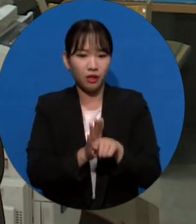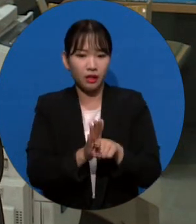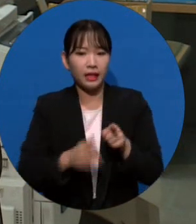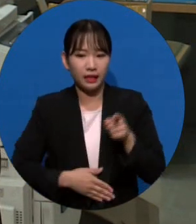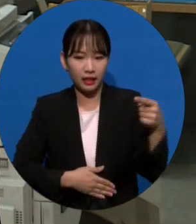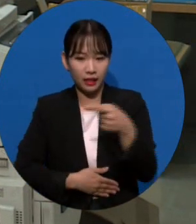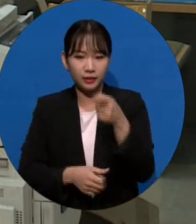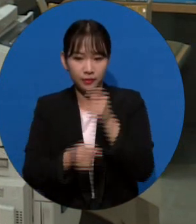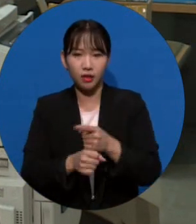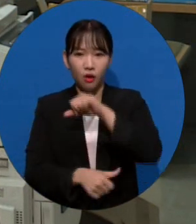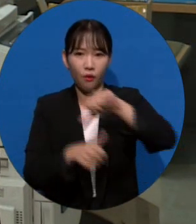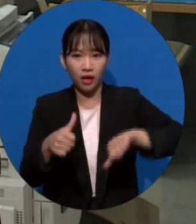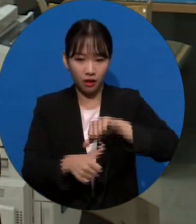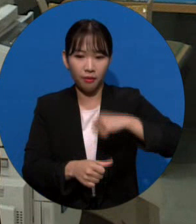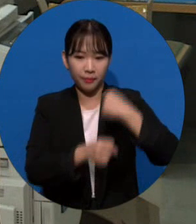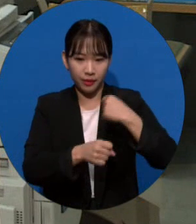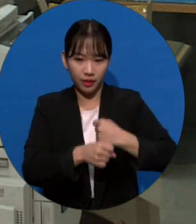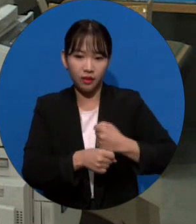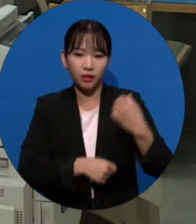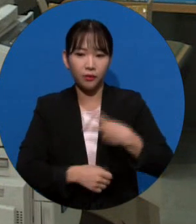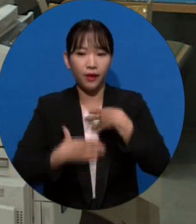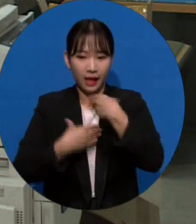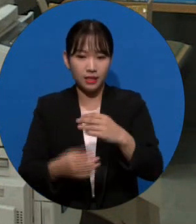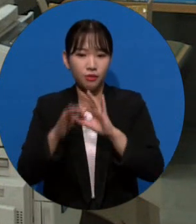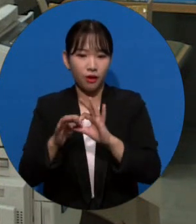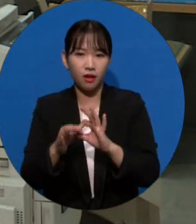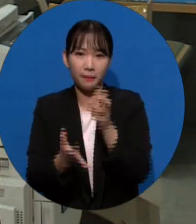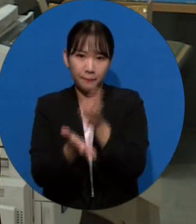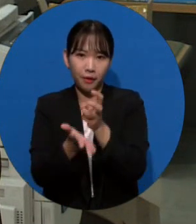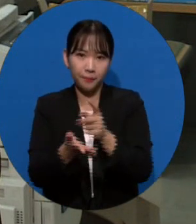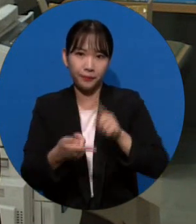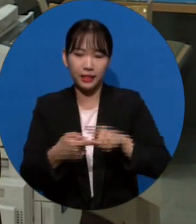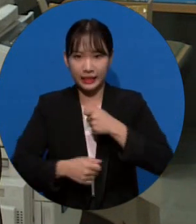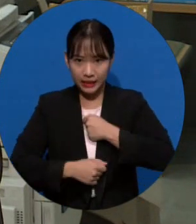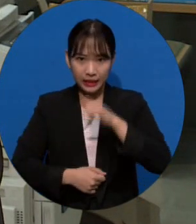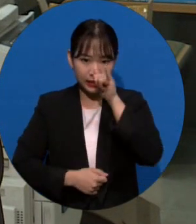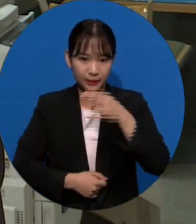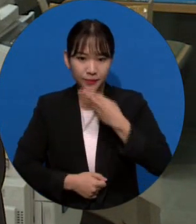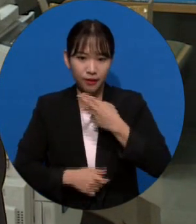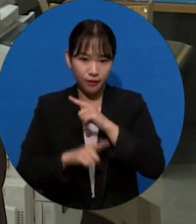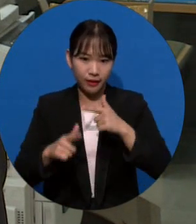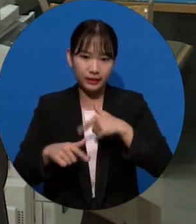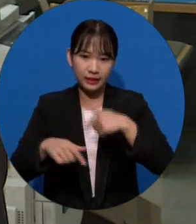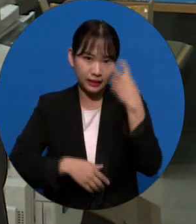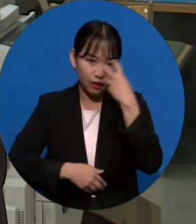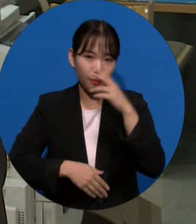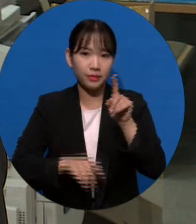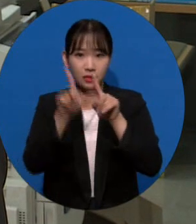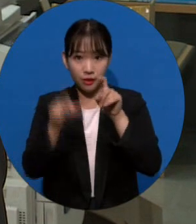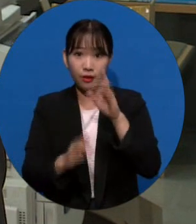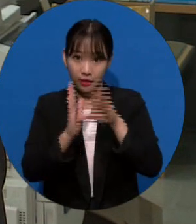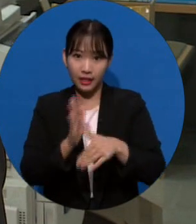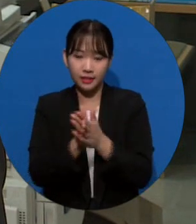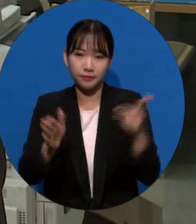이자 어 간접적인 환경 조성과 앉은 관련한 추정에 대한 수수 여부를 지도점검을 어 이달